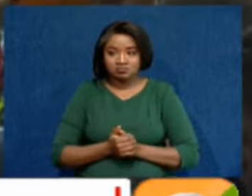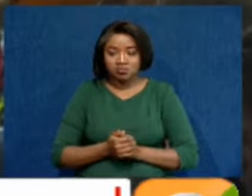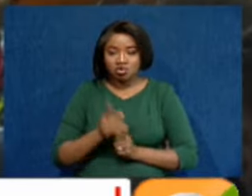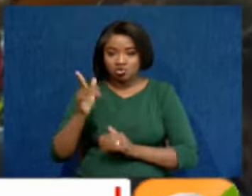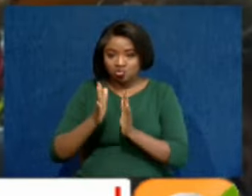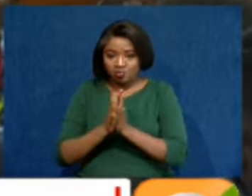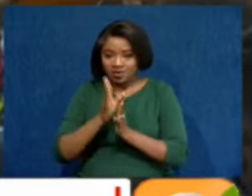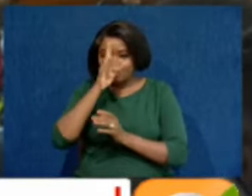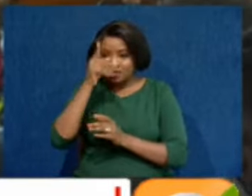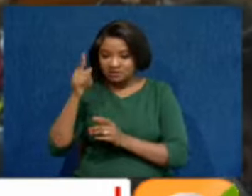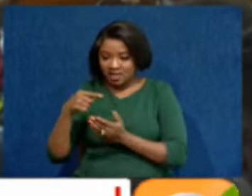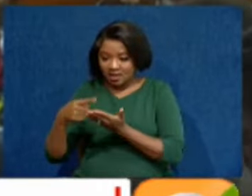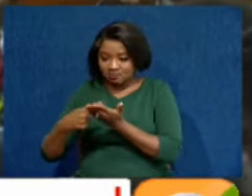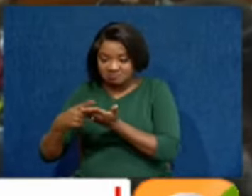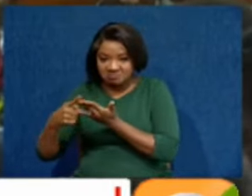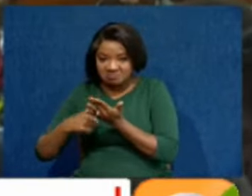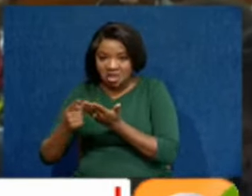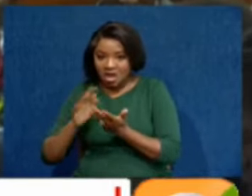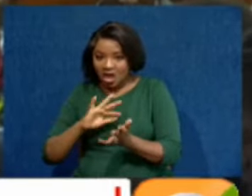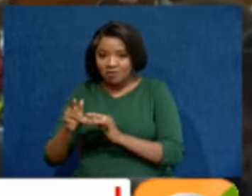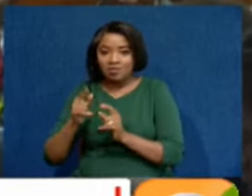Na hivyo ndivyo ukapanga vile utasema?